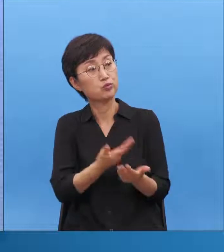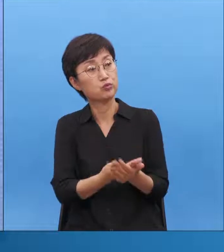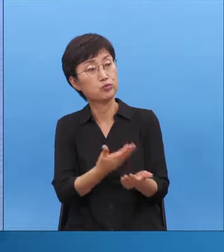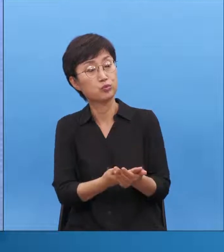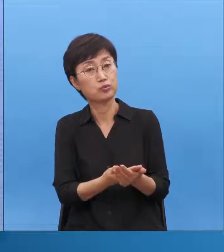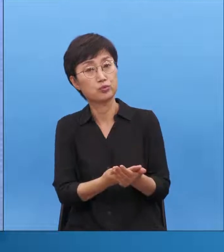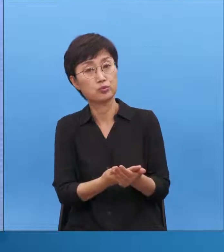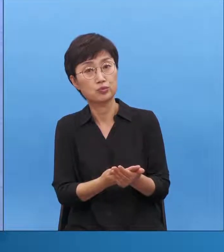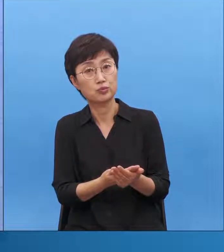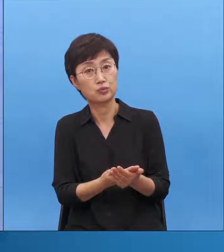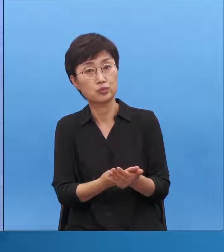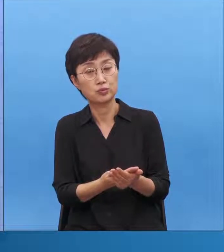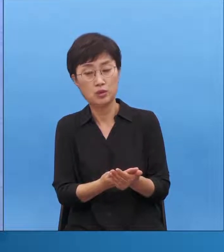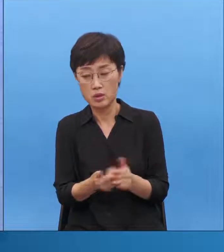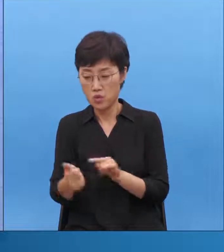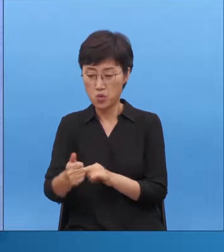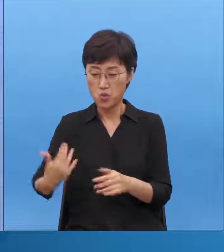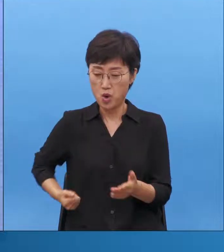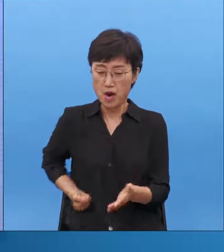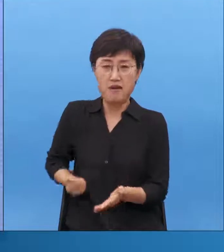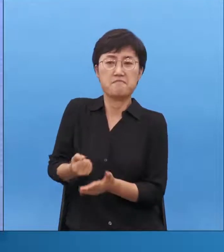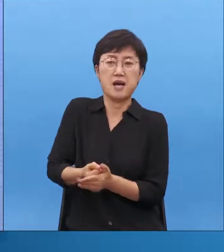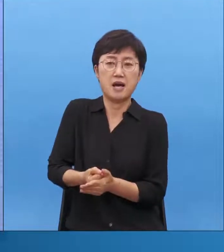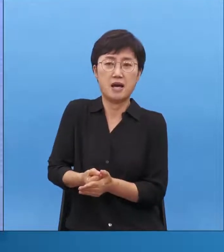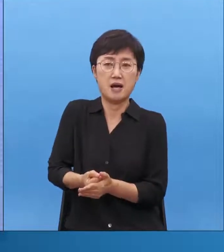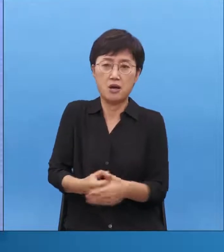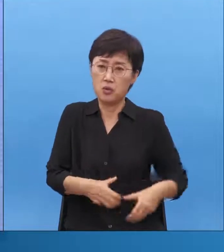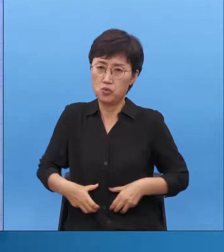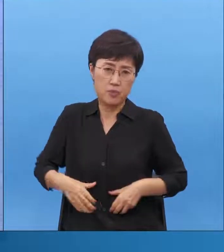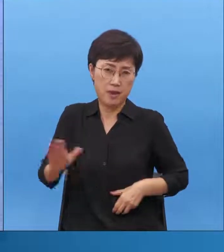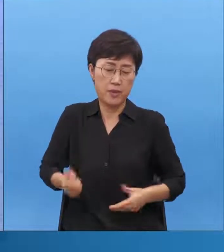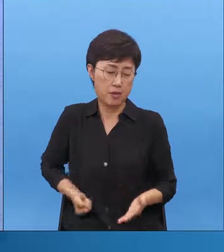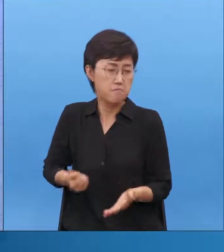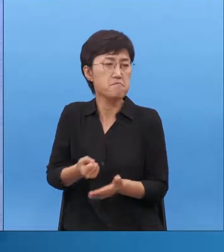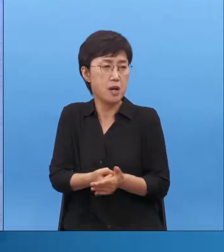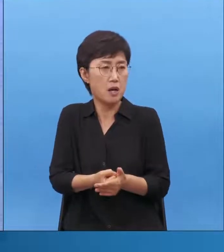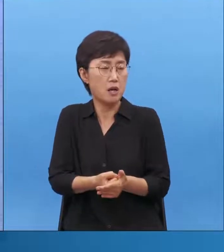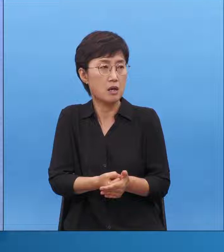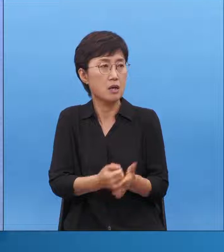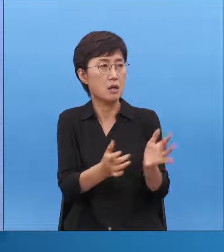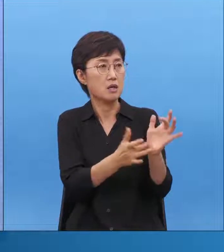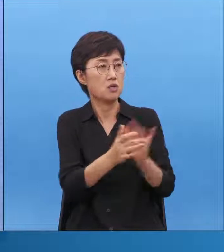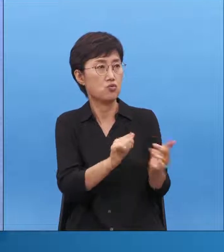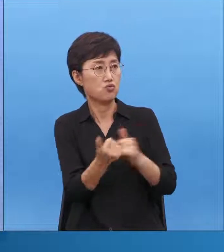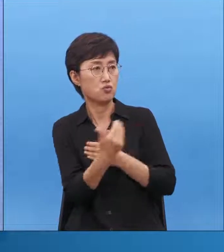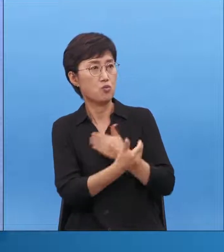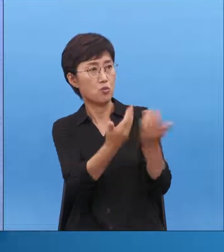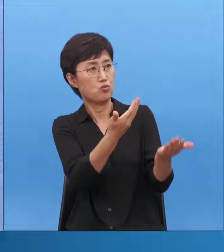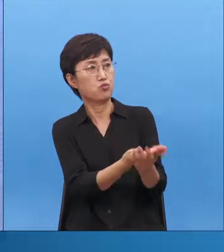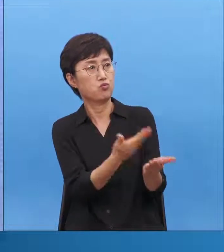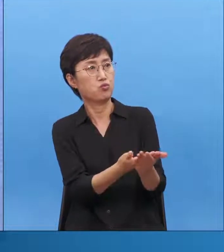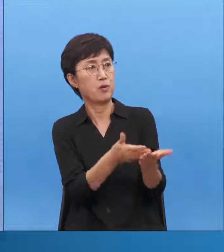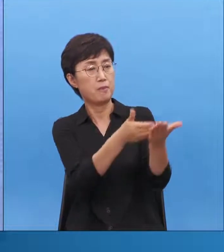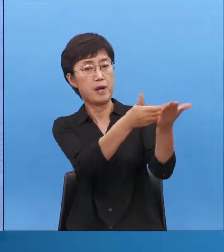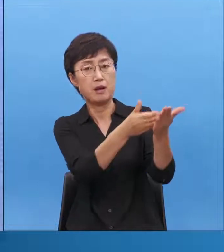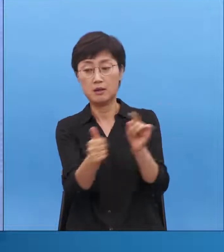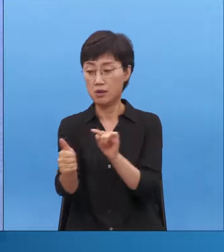오늘 the 본문에 body? 보니까 당돌이 달라 이렇게. And he asked them fervently, can I please have the body of 이 Jesus? 아리마대 요셉은